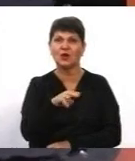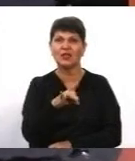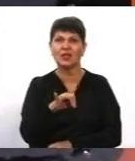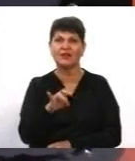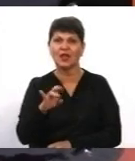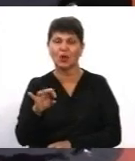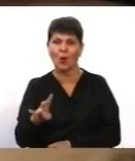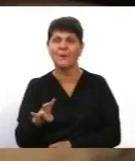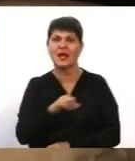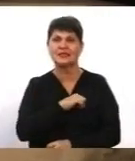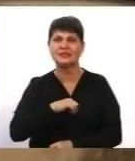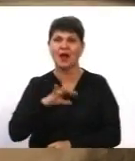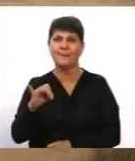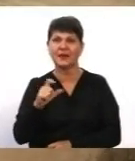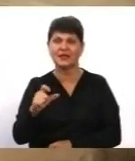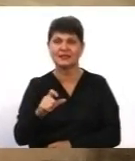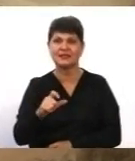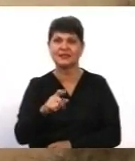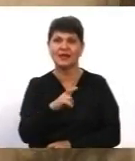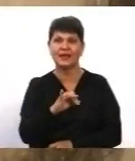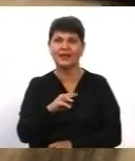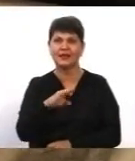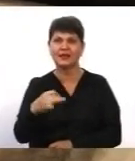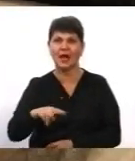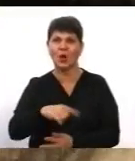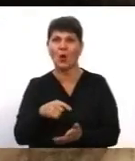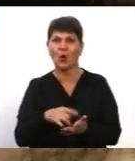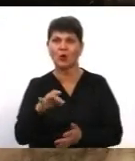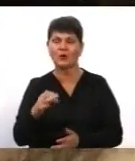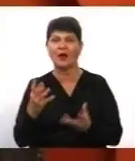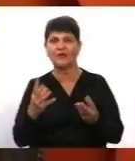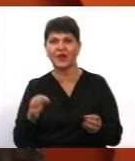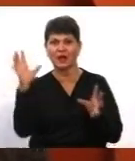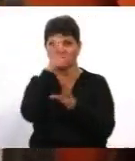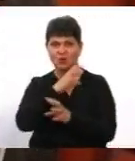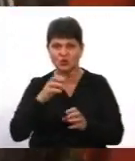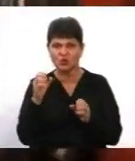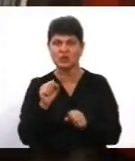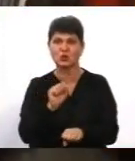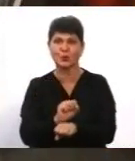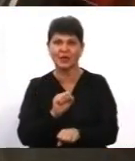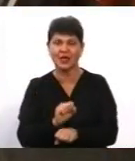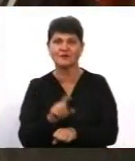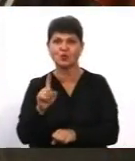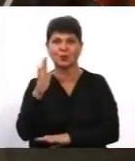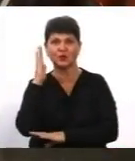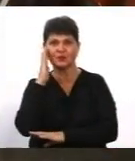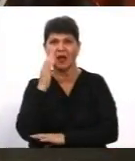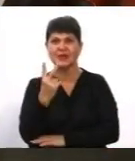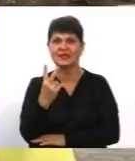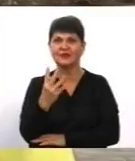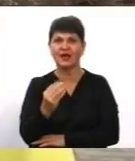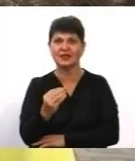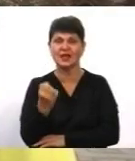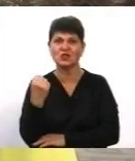Кіровоградщині. Каже, до Вінниці їхав і вдень, і вночі, зупинявся, аби перекусити і поспати. За два дні здолав 380